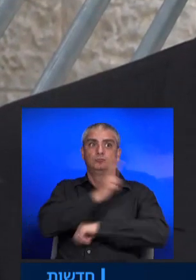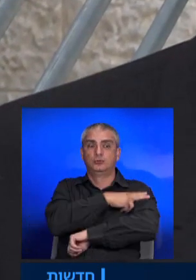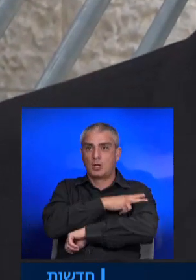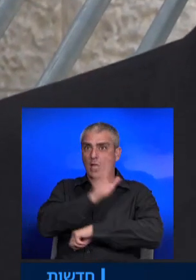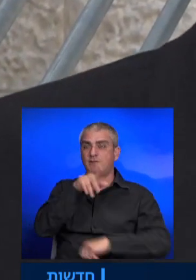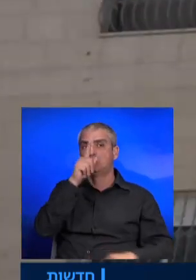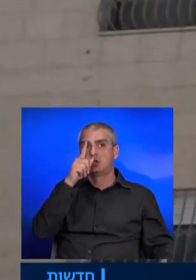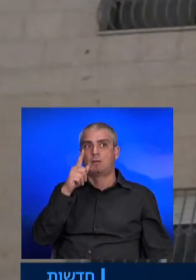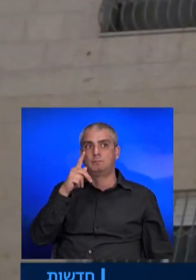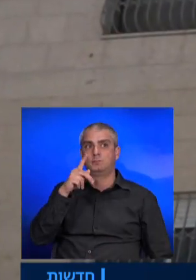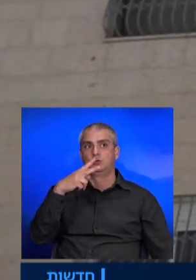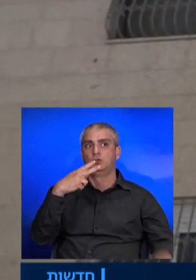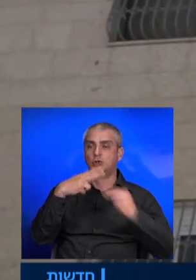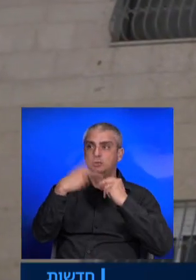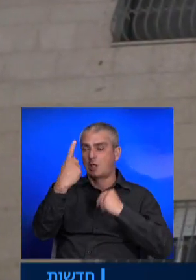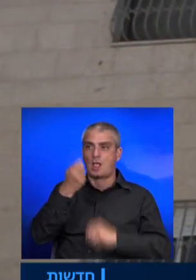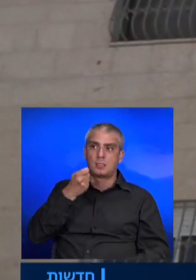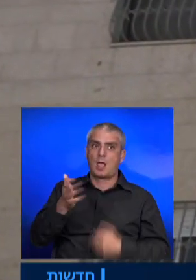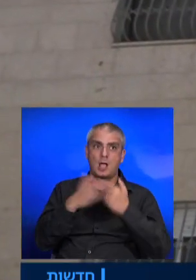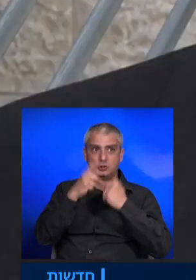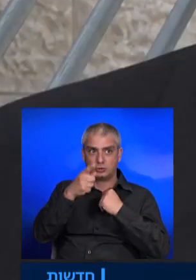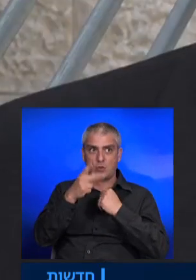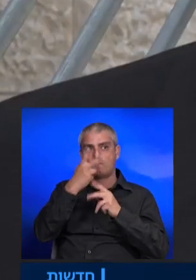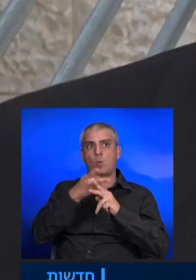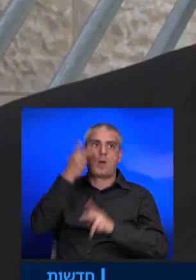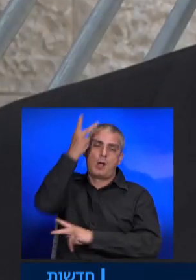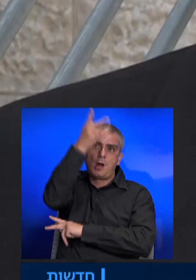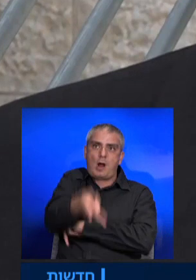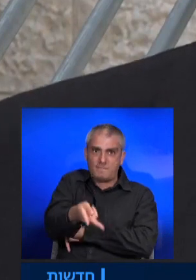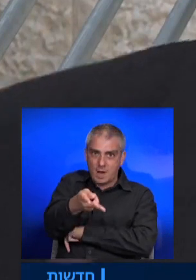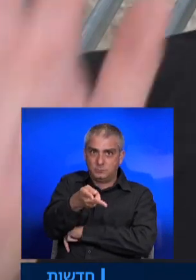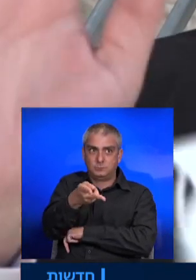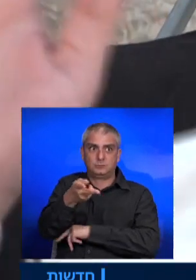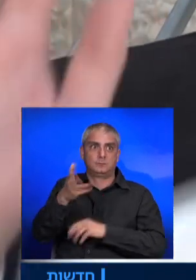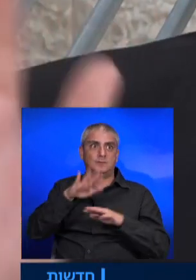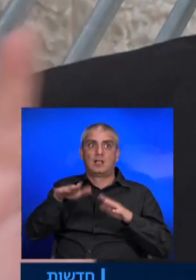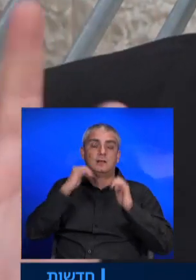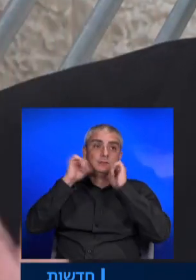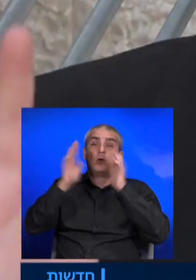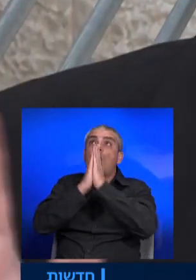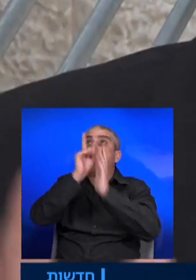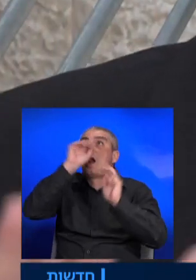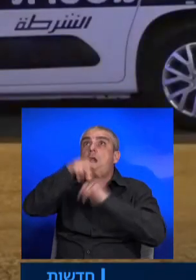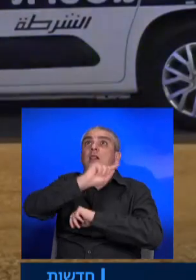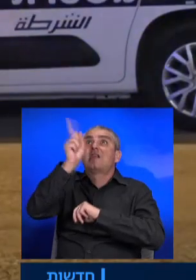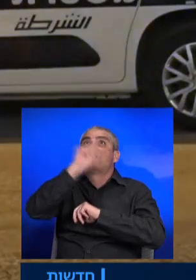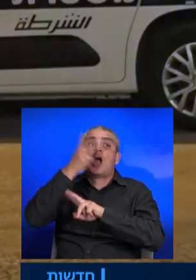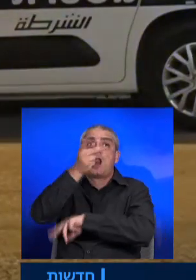אחד דקר את אשתו, ואז הוא קפץ למטה. פשוט ילדים ברחוב צעקו לו, אל תקפוץ, אל תקפוץ, תחזור הביתה